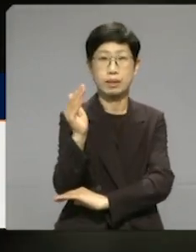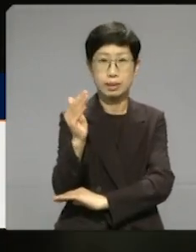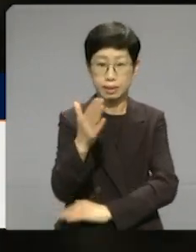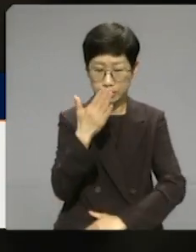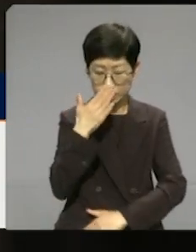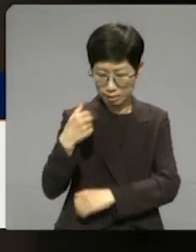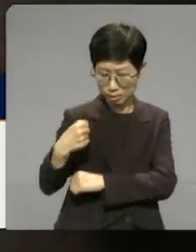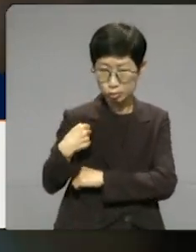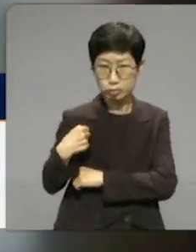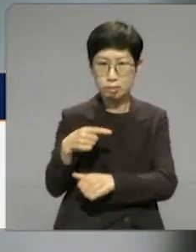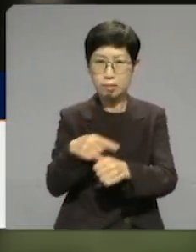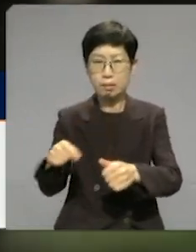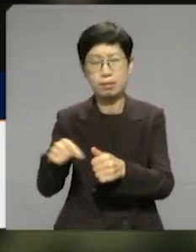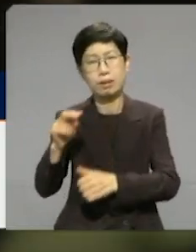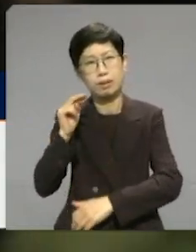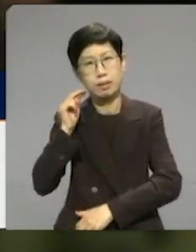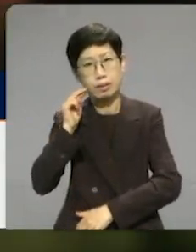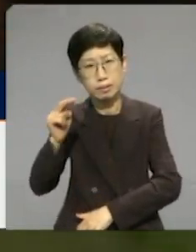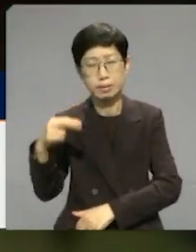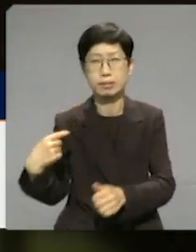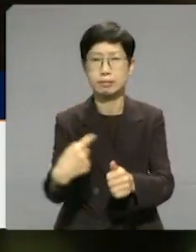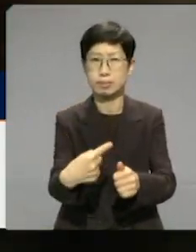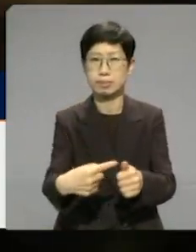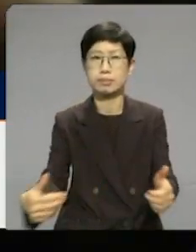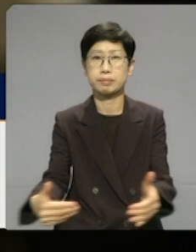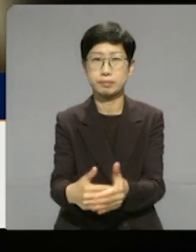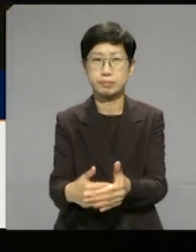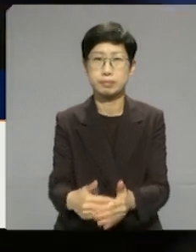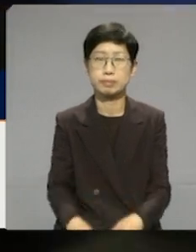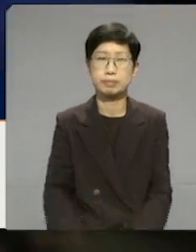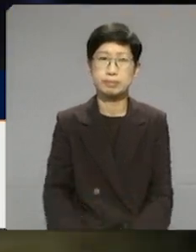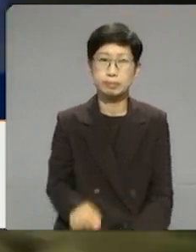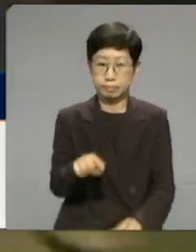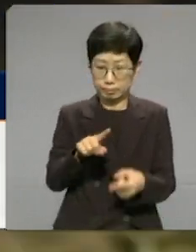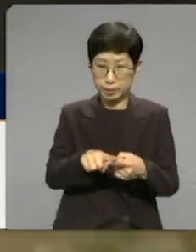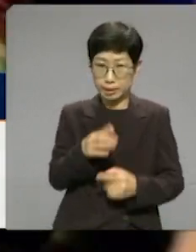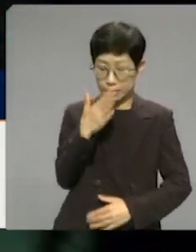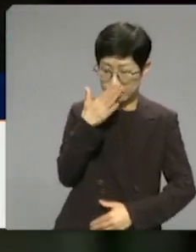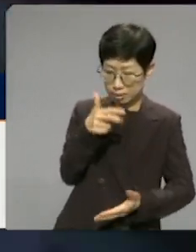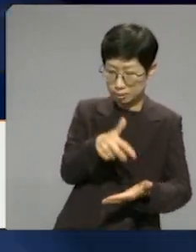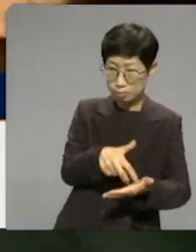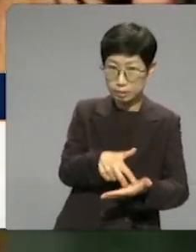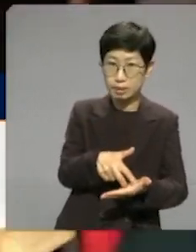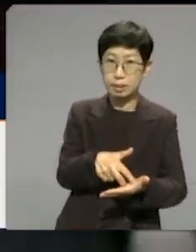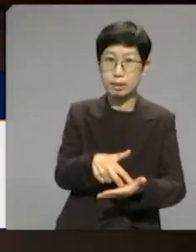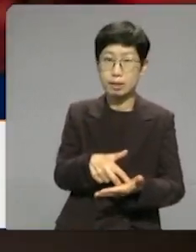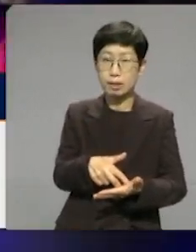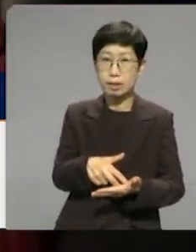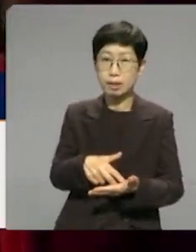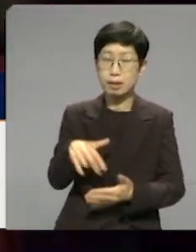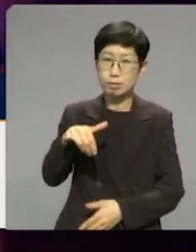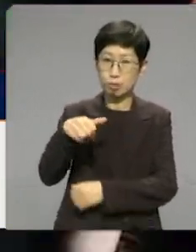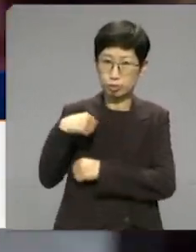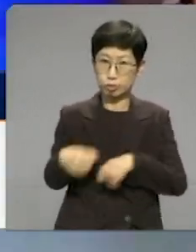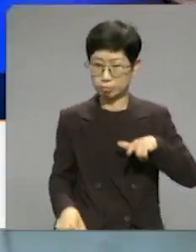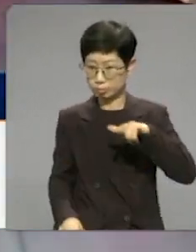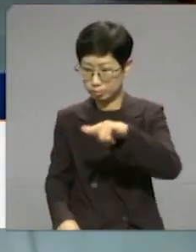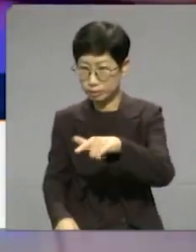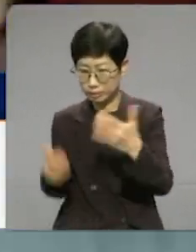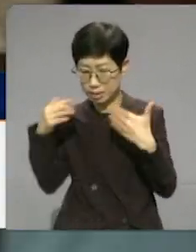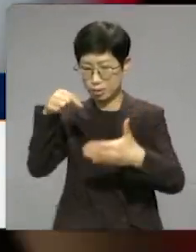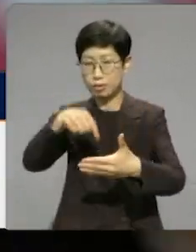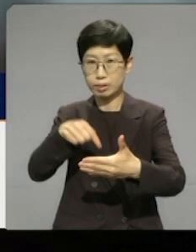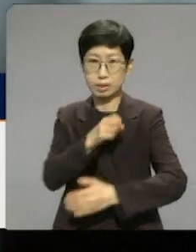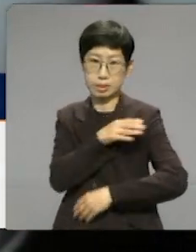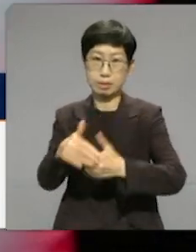이스라엘군이 끔찍한 학살을 자행했다고 비난했습니다 이에 대해 이스라엘군은 공군 항공기가이 학교 안에 있는 하마스